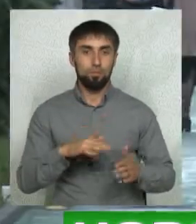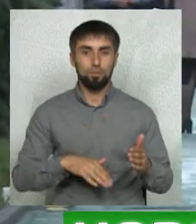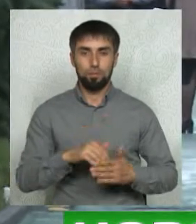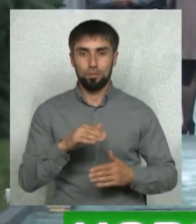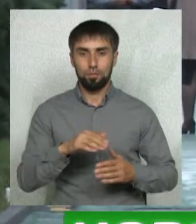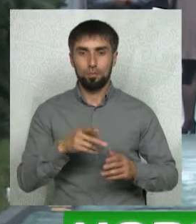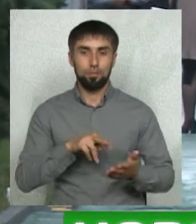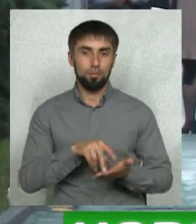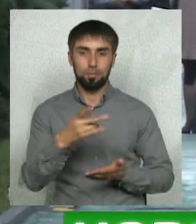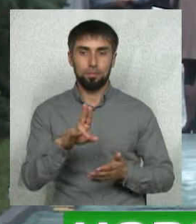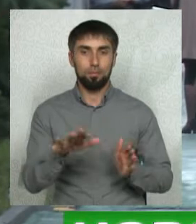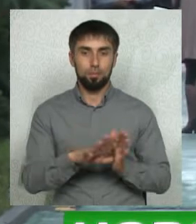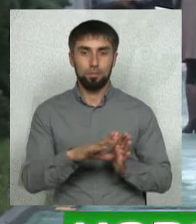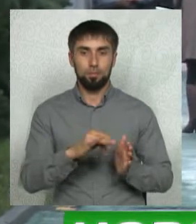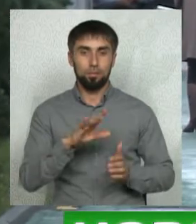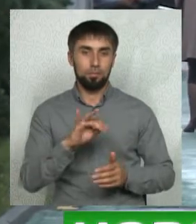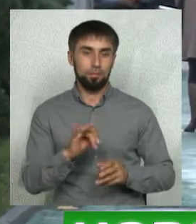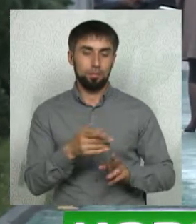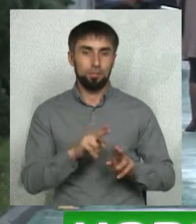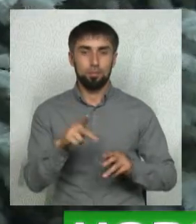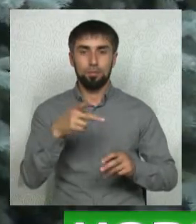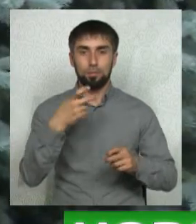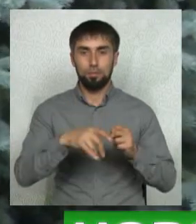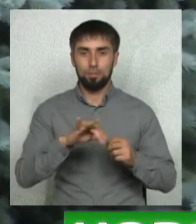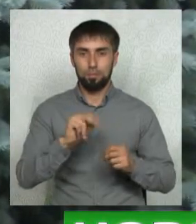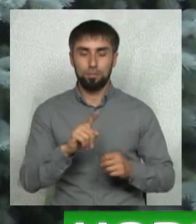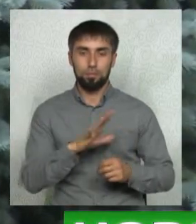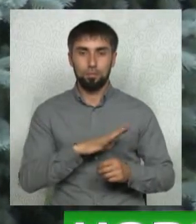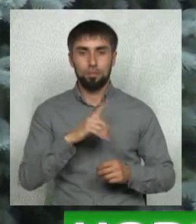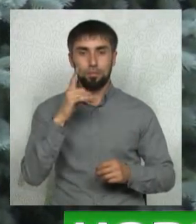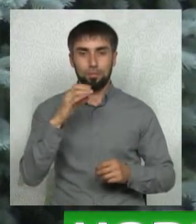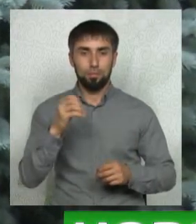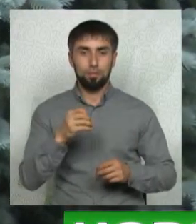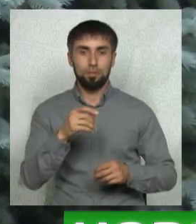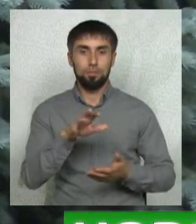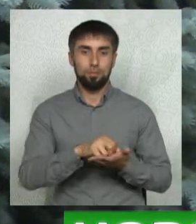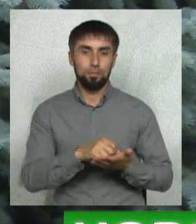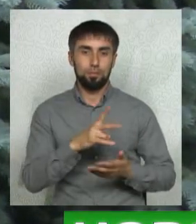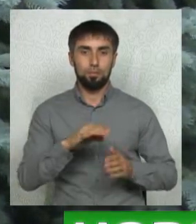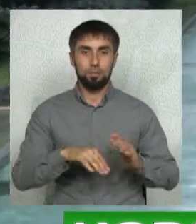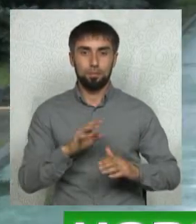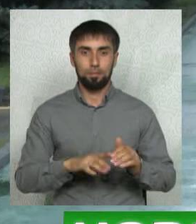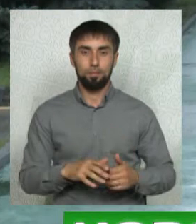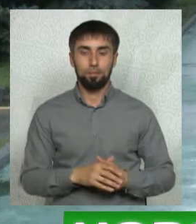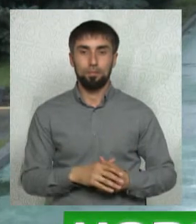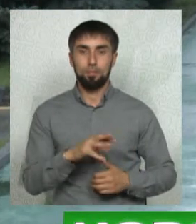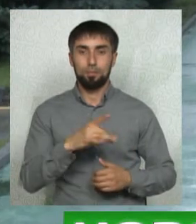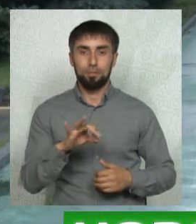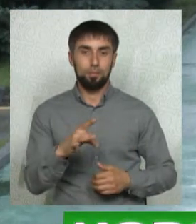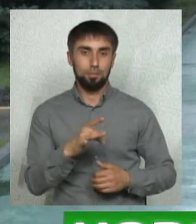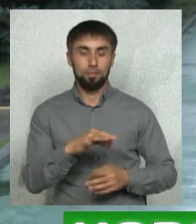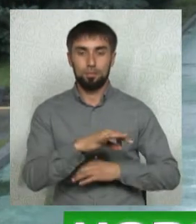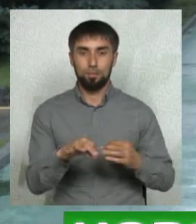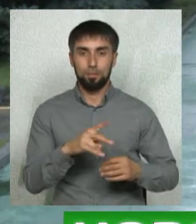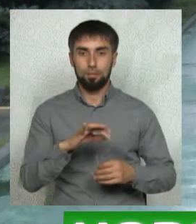просто не подходить к электроустановке или оборванным проводам, чтобы знания не пришлось применять на практике. Макрорегиональный